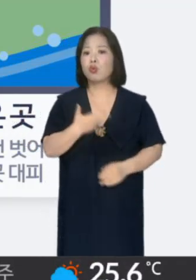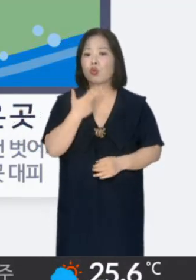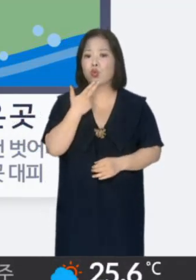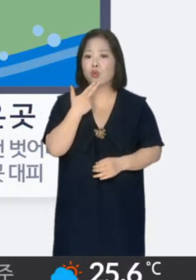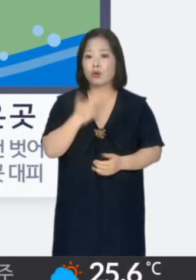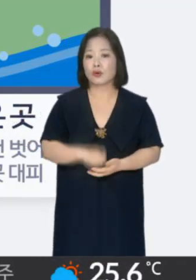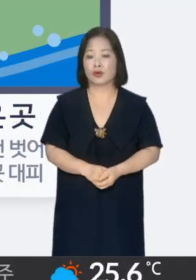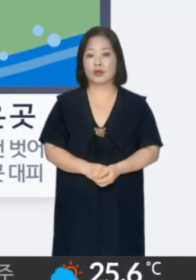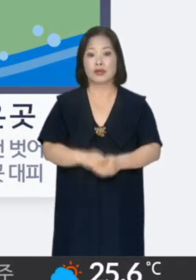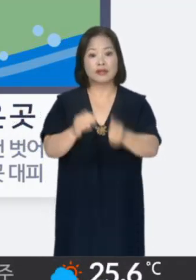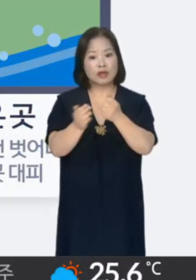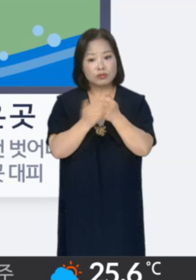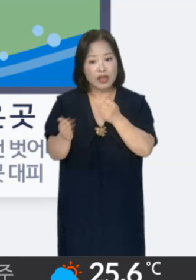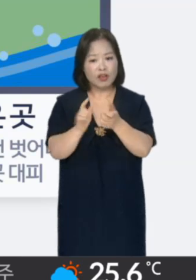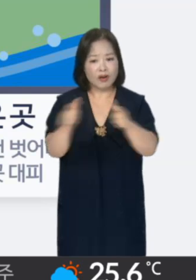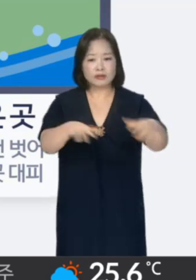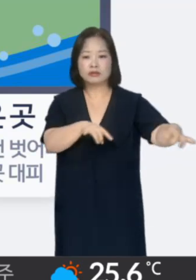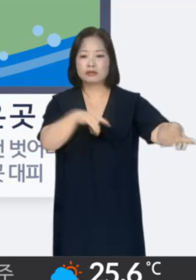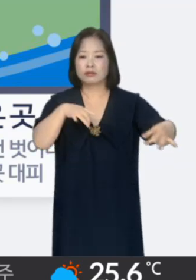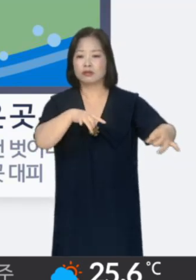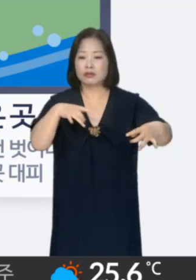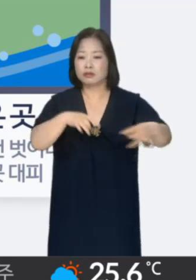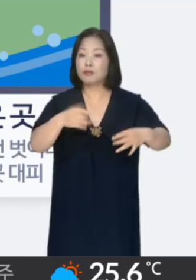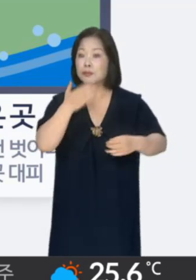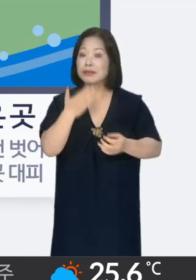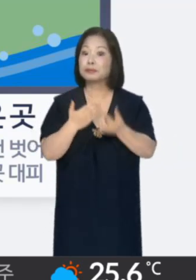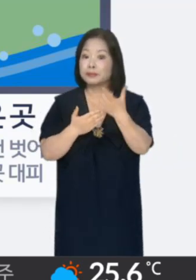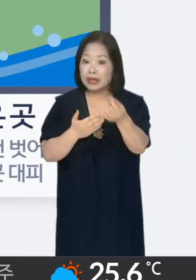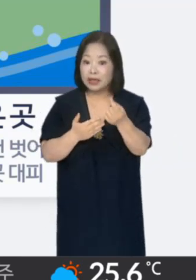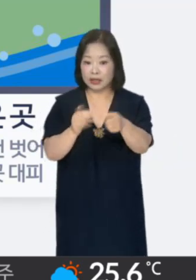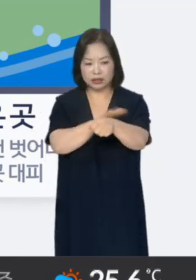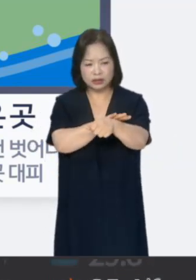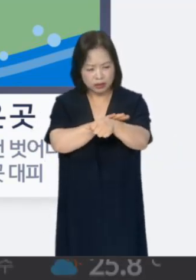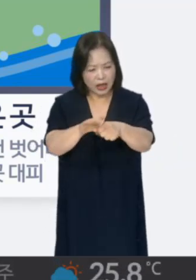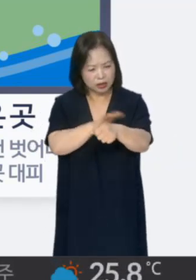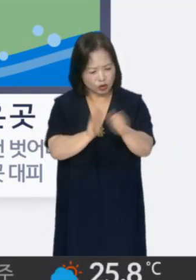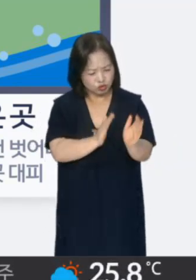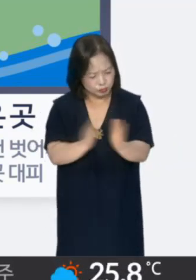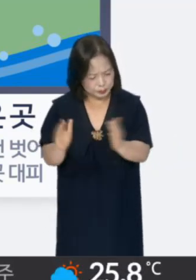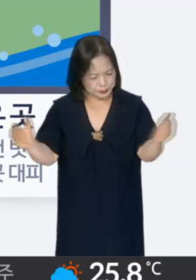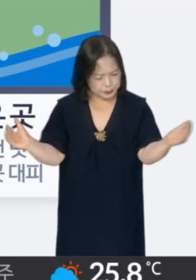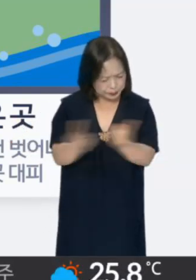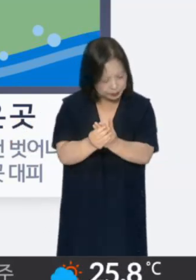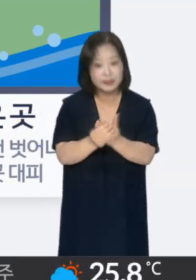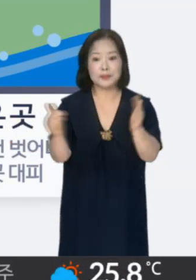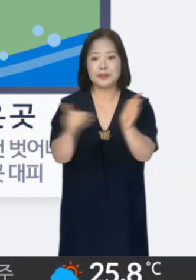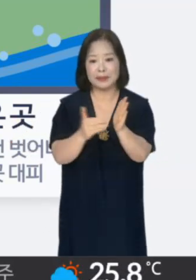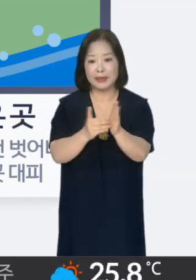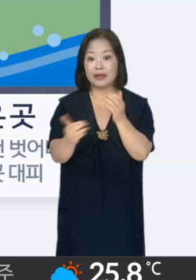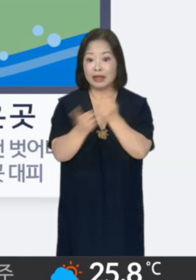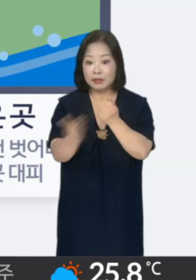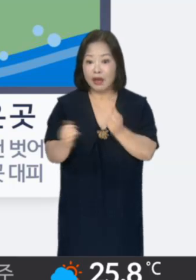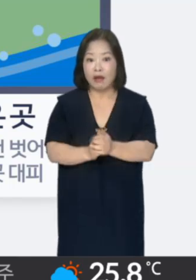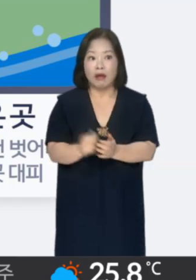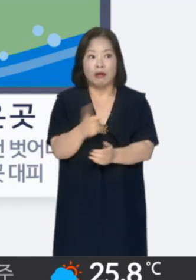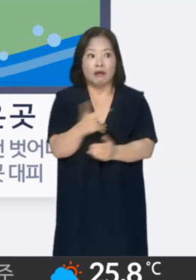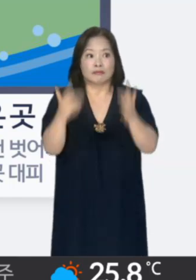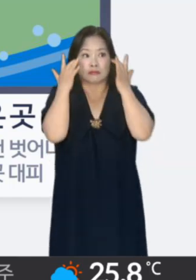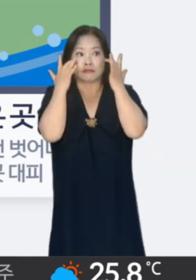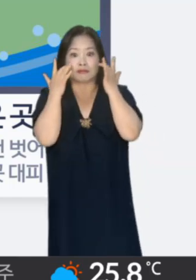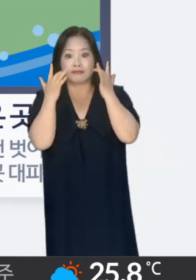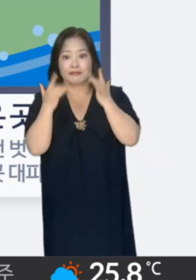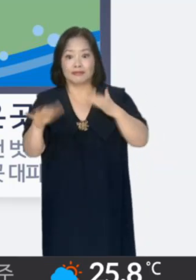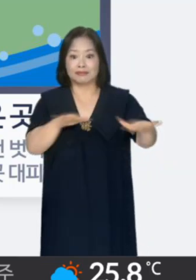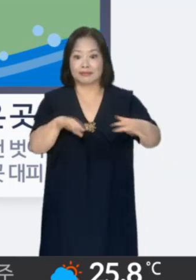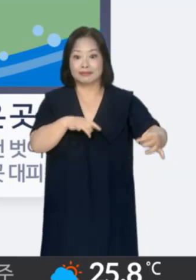그러니까 그만큼 여러 가지 내진이라든가 이런 것들이 잘 갖춰져 있다라고 말씀을 드릴 수가 있기 때문에 예. 너무 이제 그